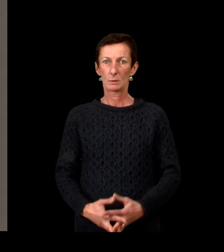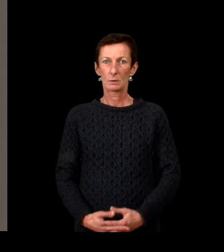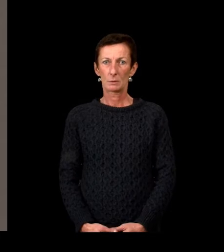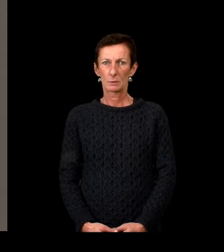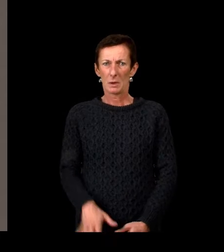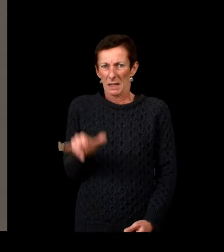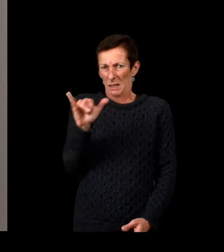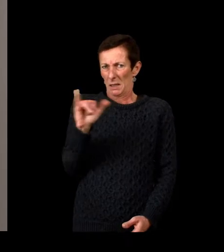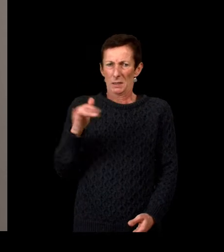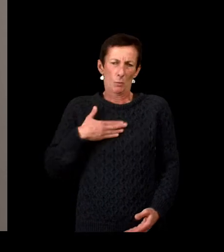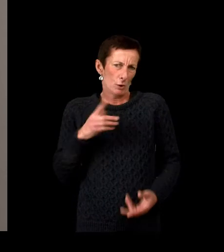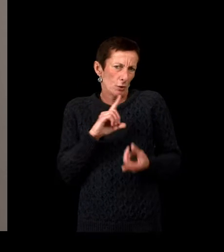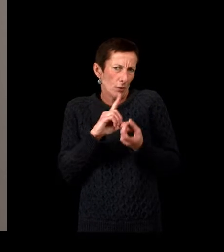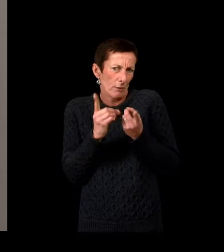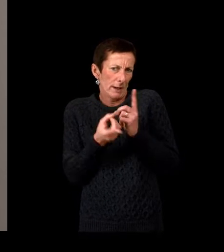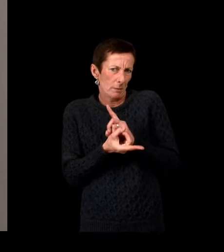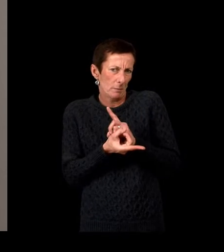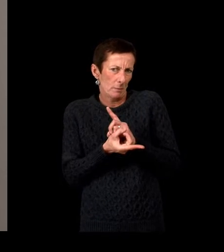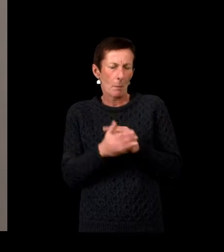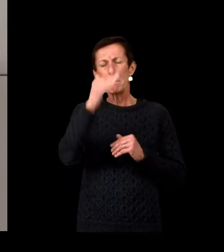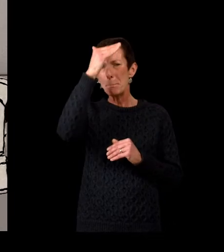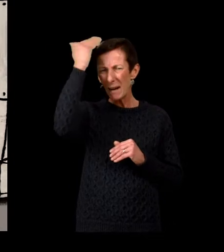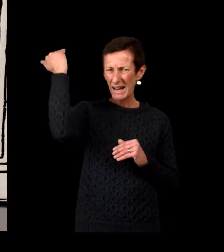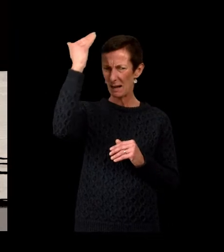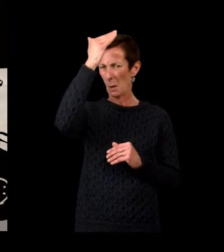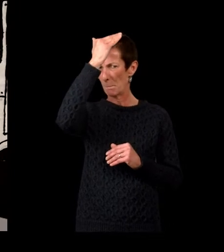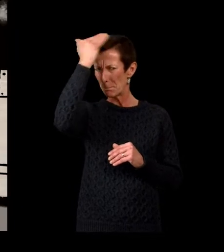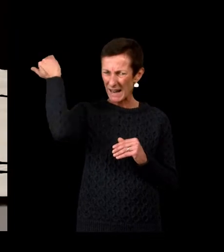Qu'est-ce que je vais devenir? Marre.